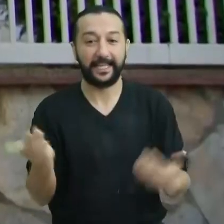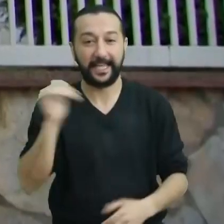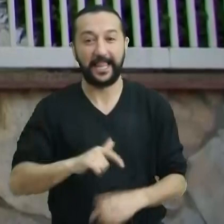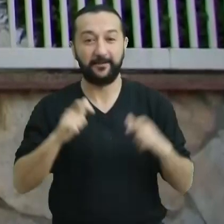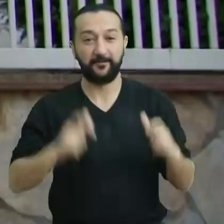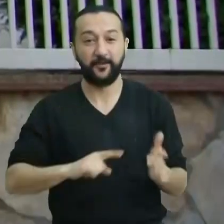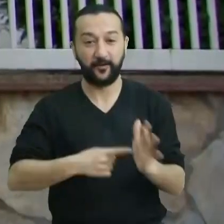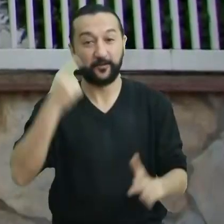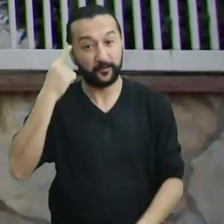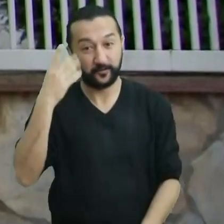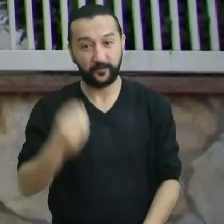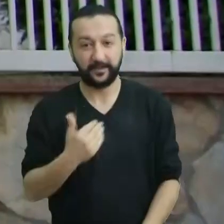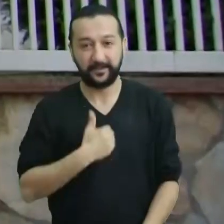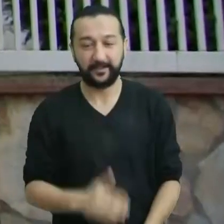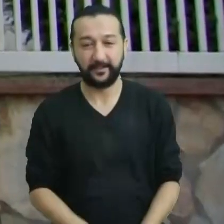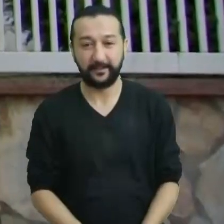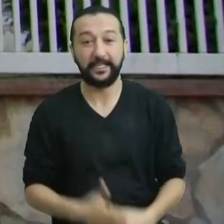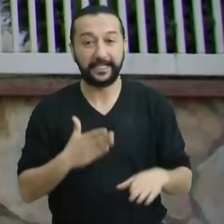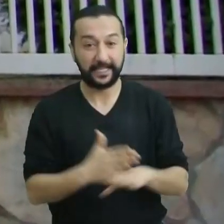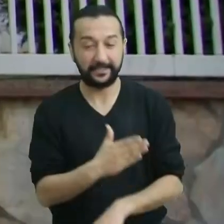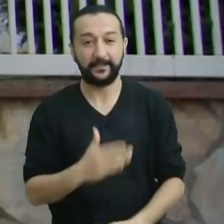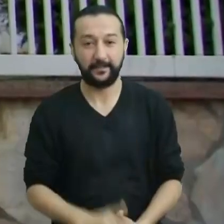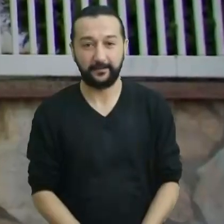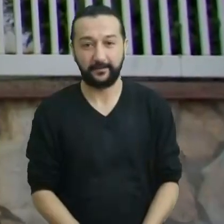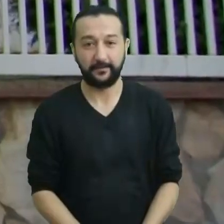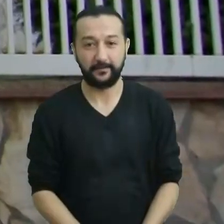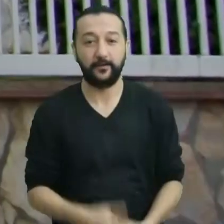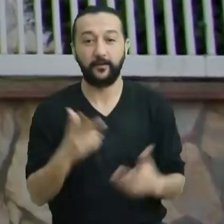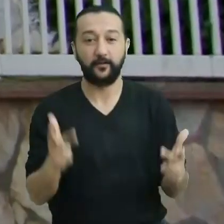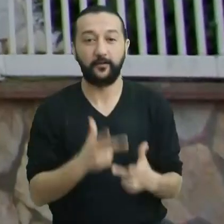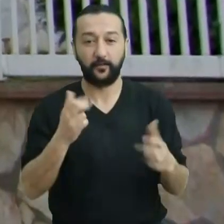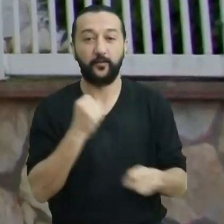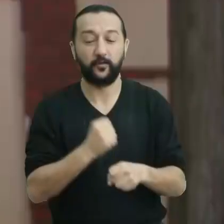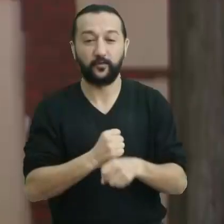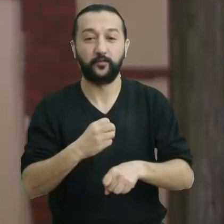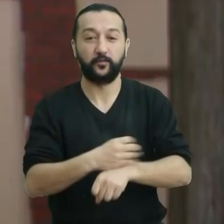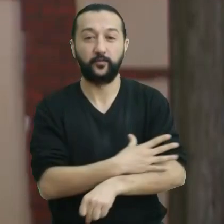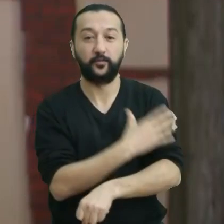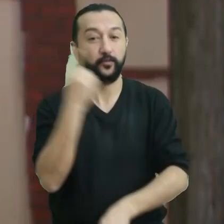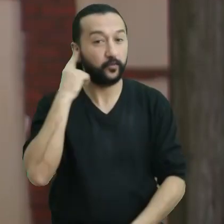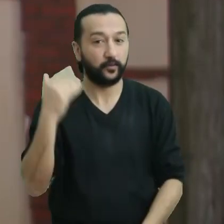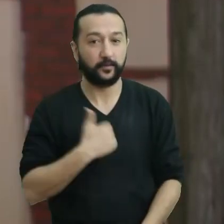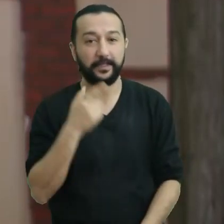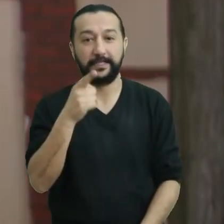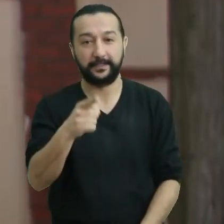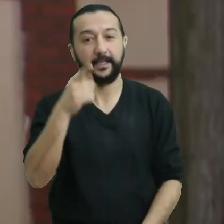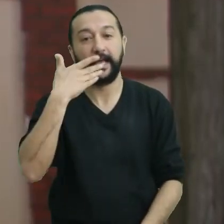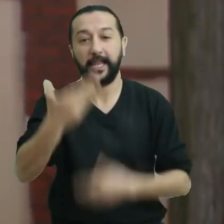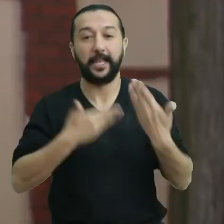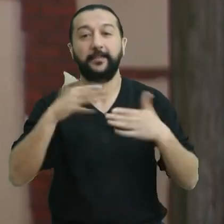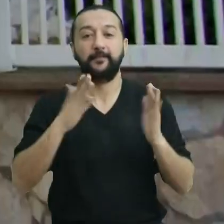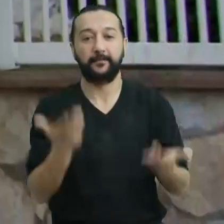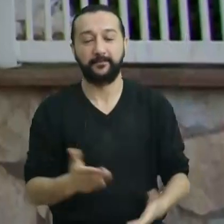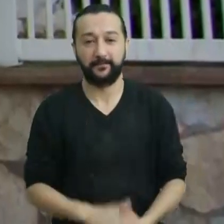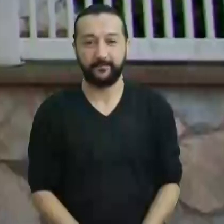geldiğim noktayı düşününce gerçekten o kadar gururlanıyorum ki size anlatamam.